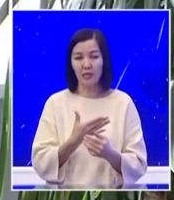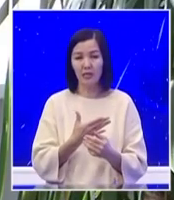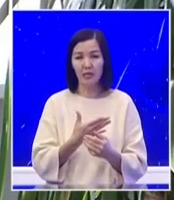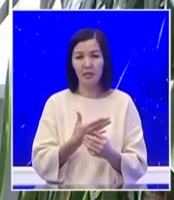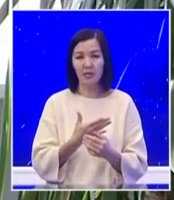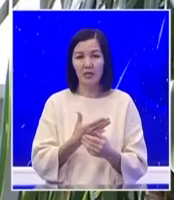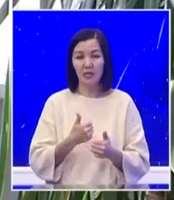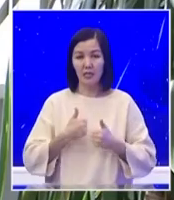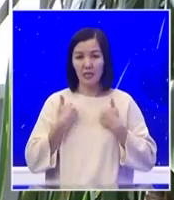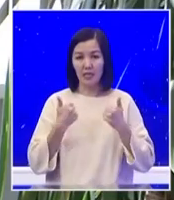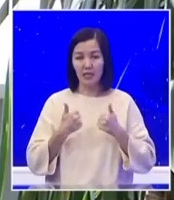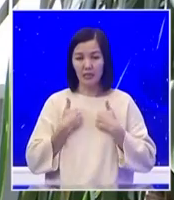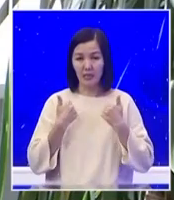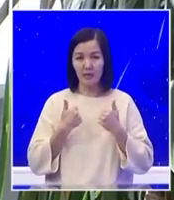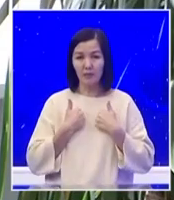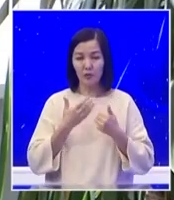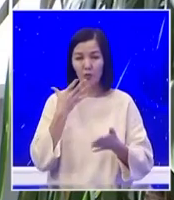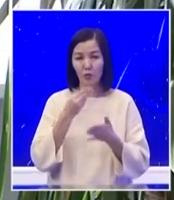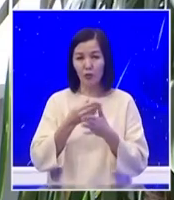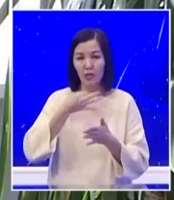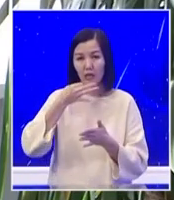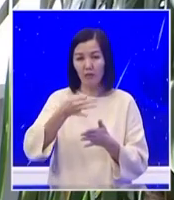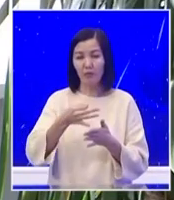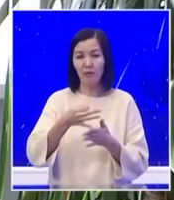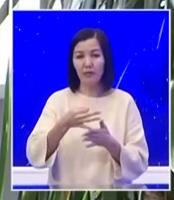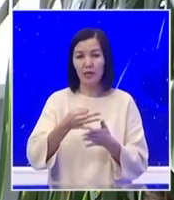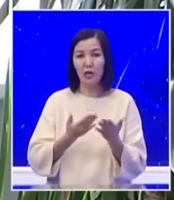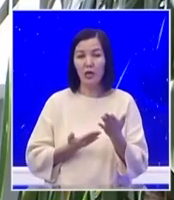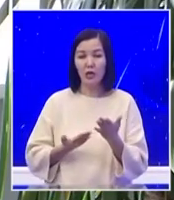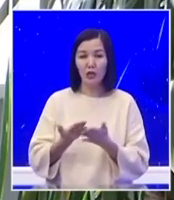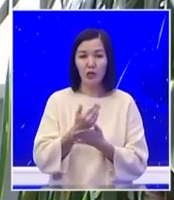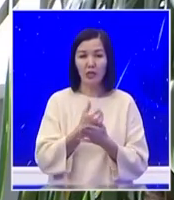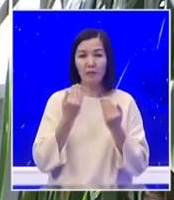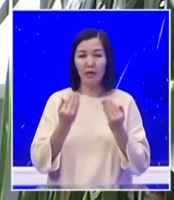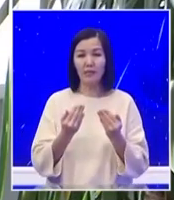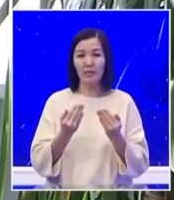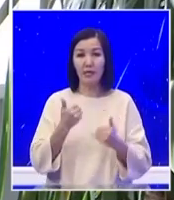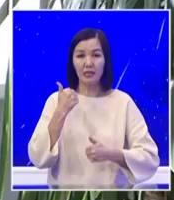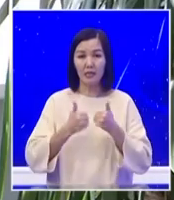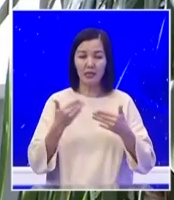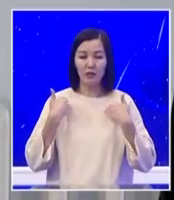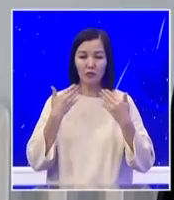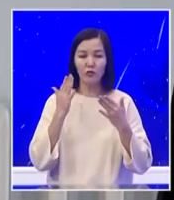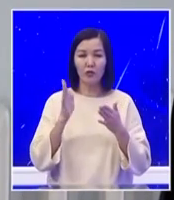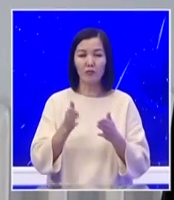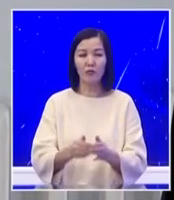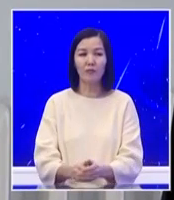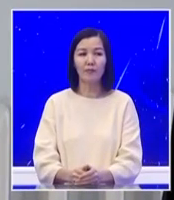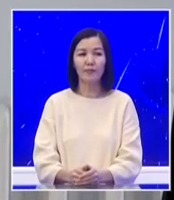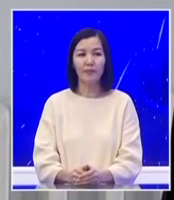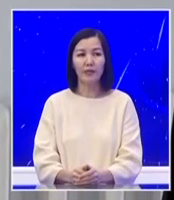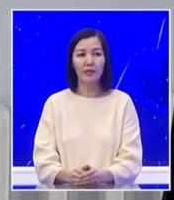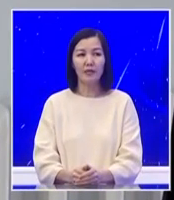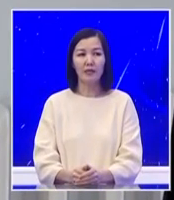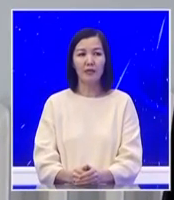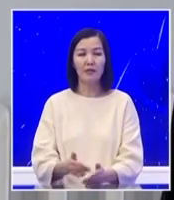қолдан кегені өзіміздің тәжірибеден жинақтағанын бәрін қазір осы сайыста көрсетемін деген ойдамын. Біздің